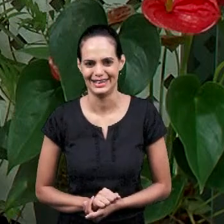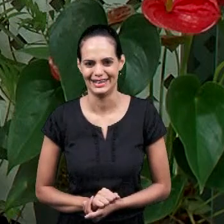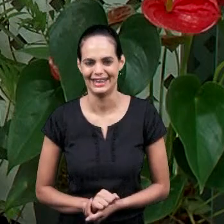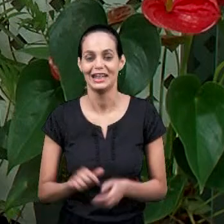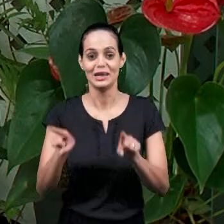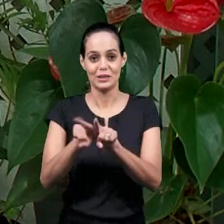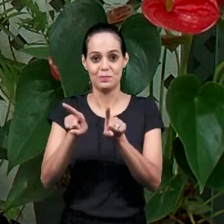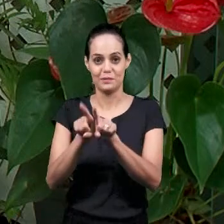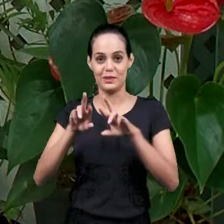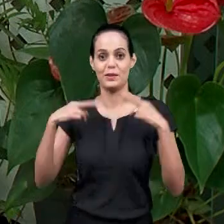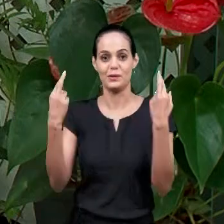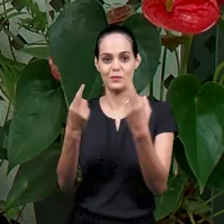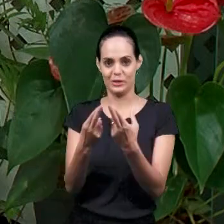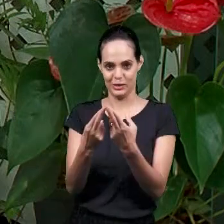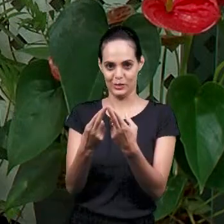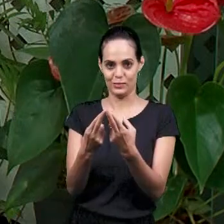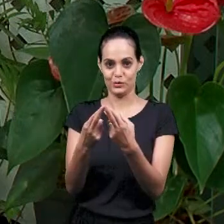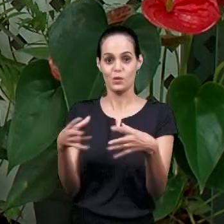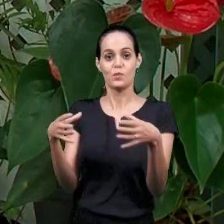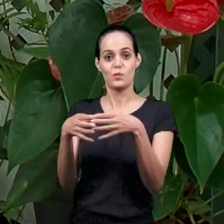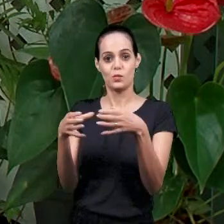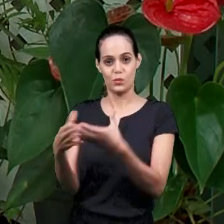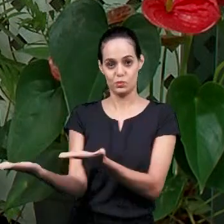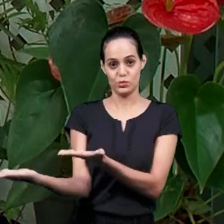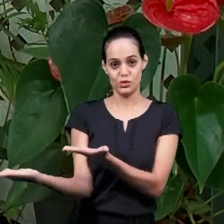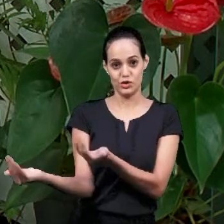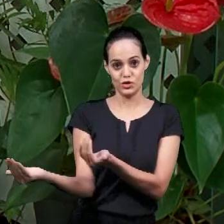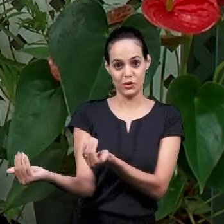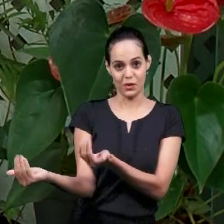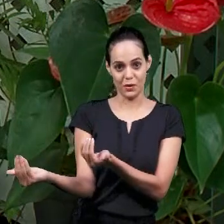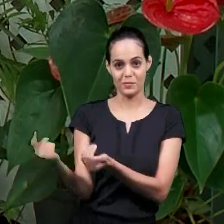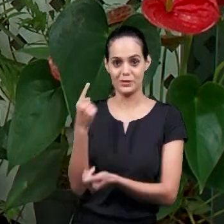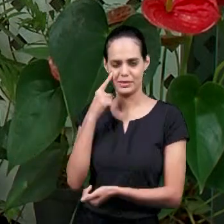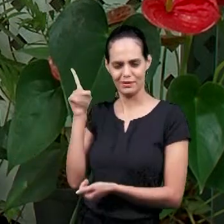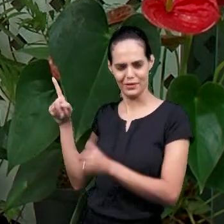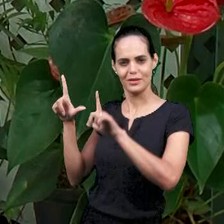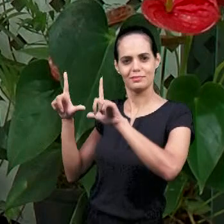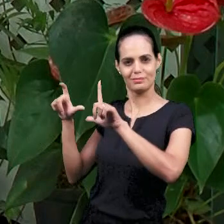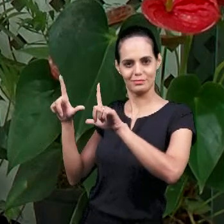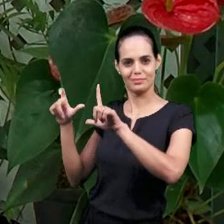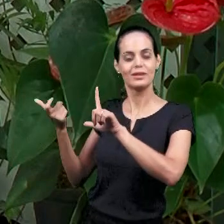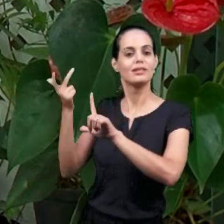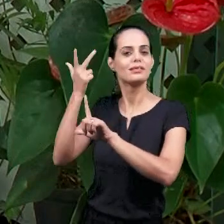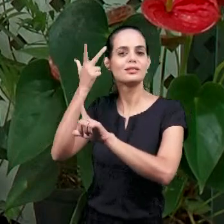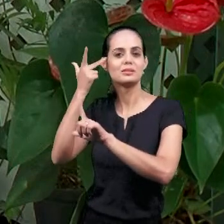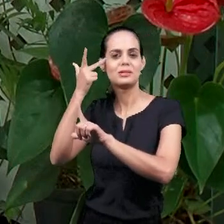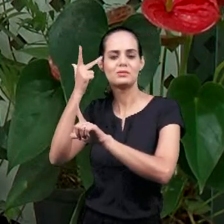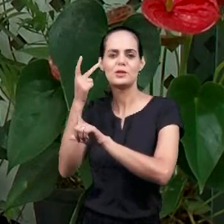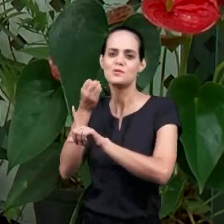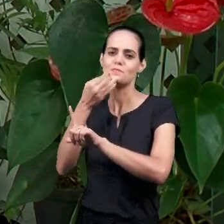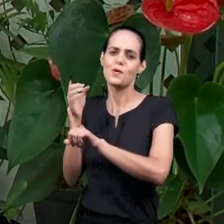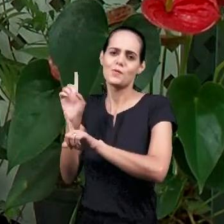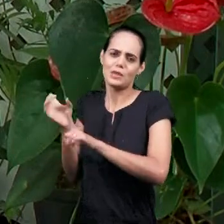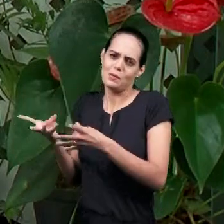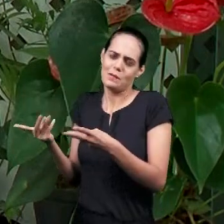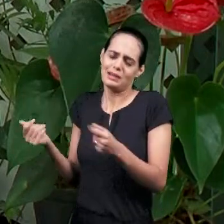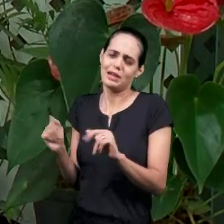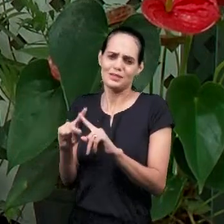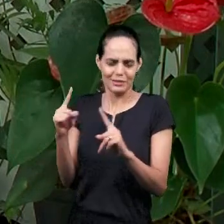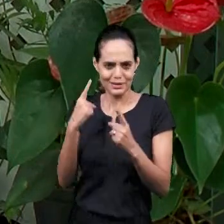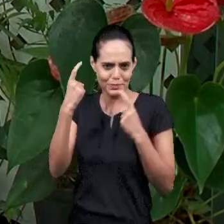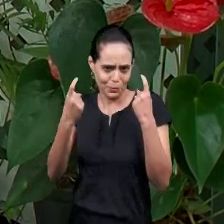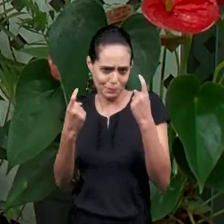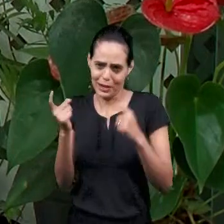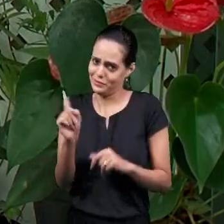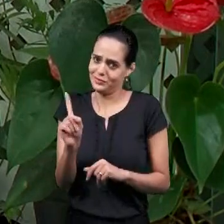ici, hein, réunis dans un groupe de jeunes, l'église de Gravata. Naturellement, la photo, elle n'est pas